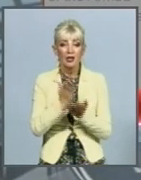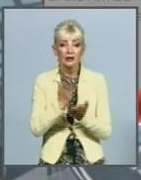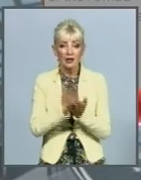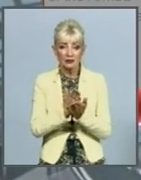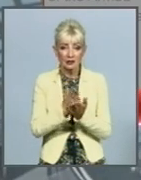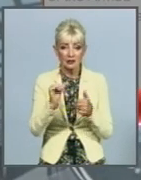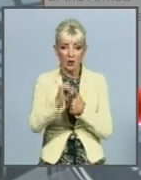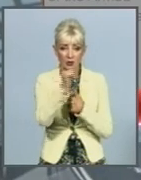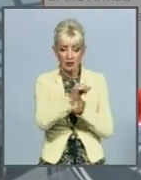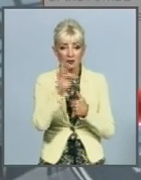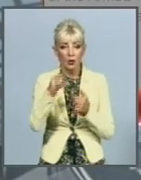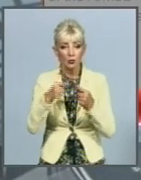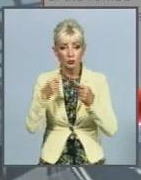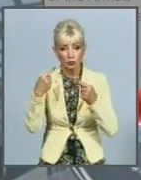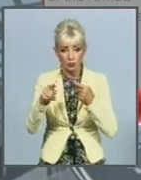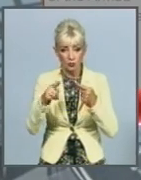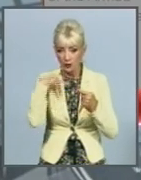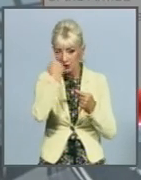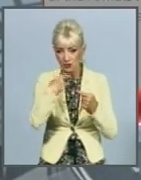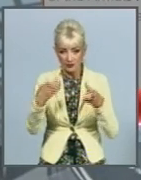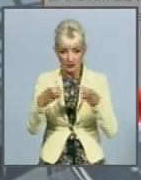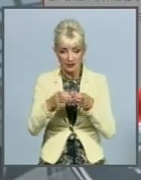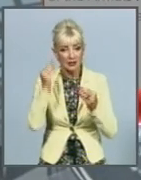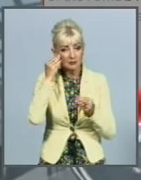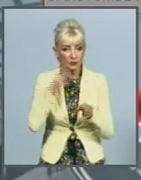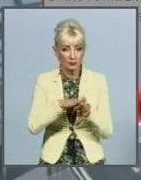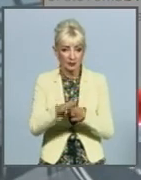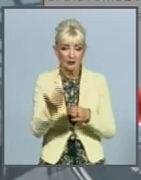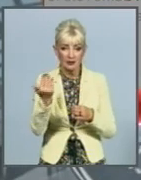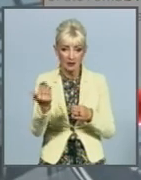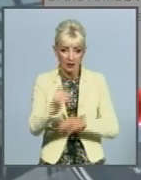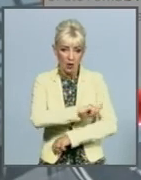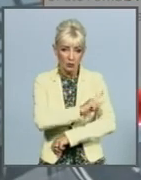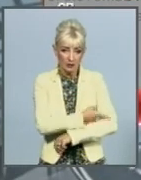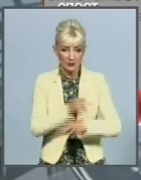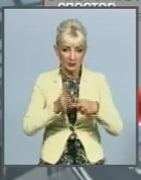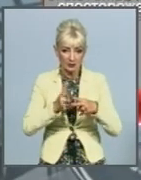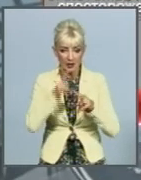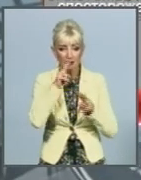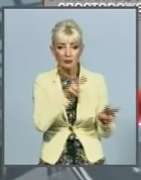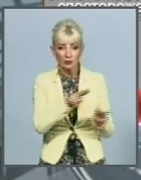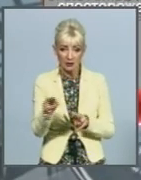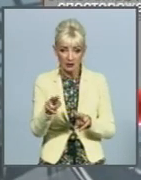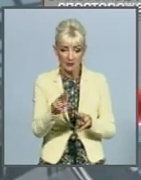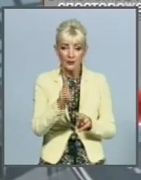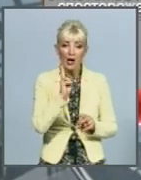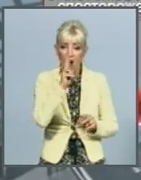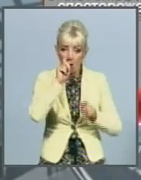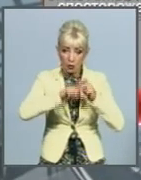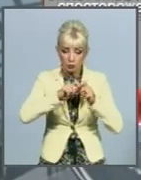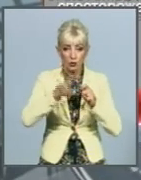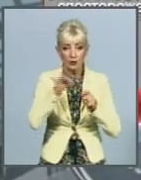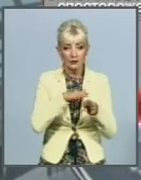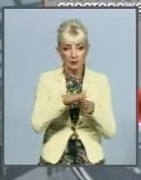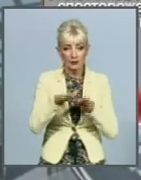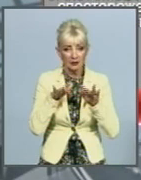розташовувалося окремо від іншого особового складу з метою здійснення їхнього посиленого медичного спостереження, контролю та дотримання